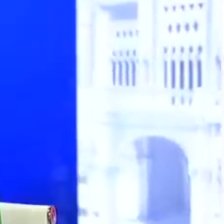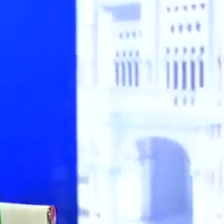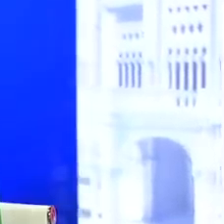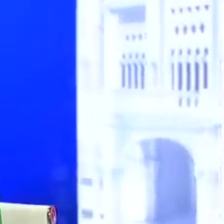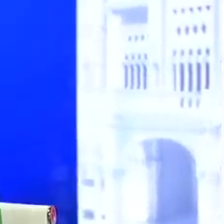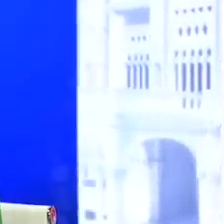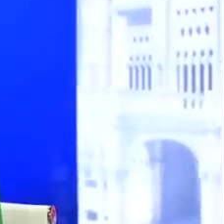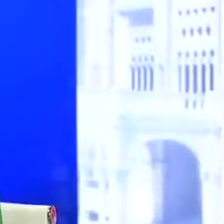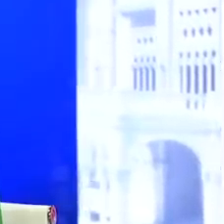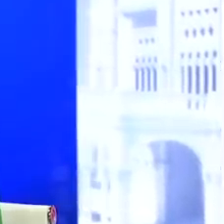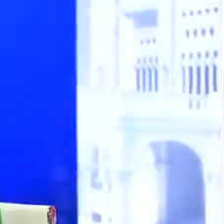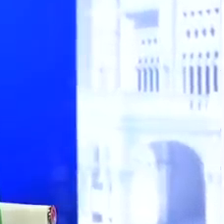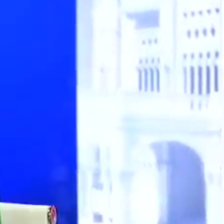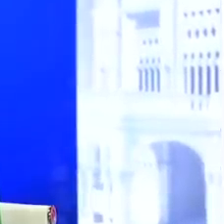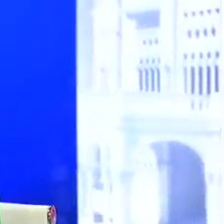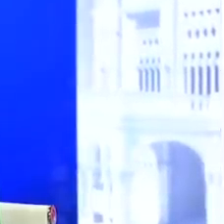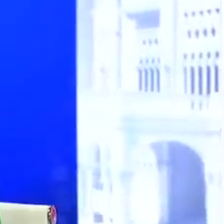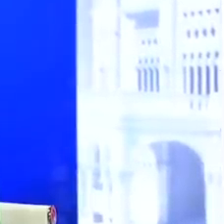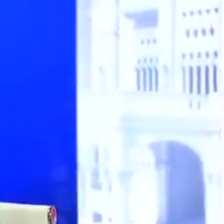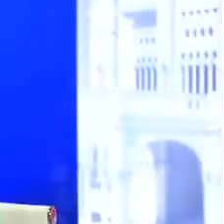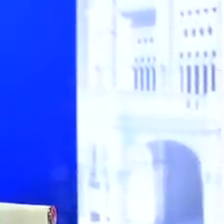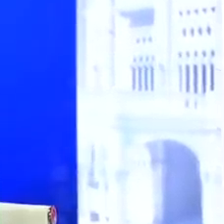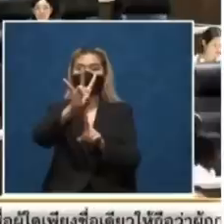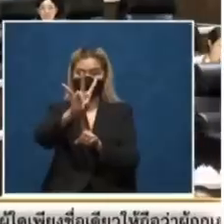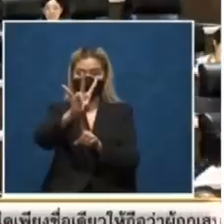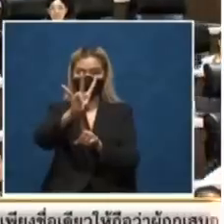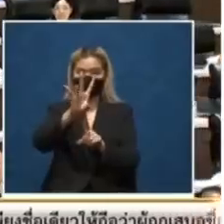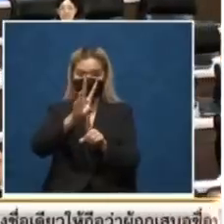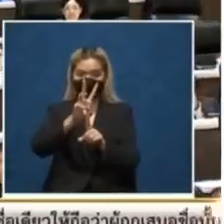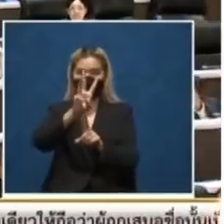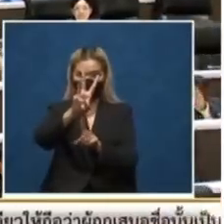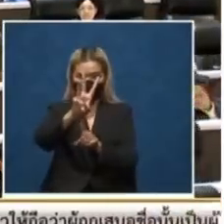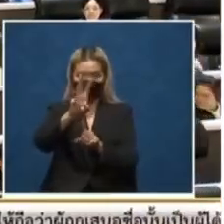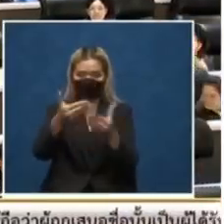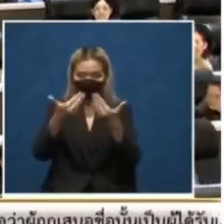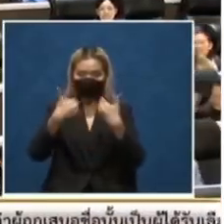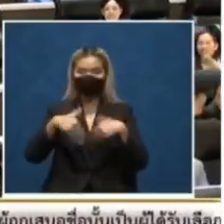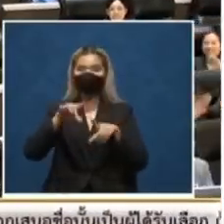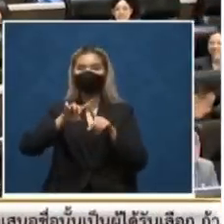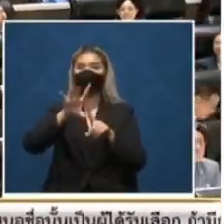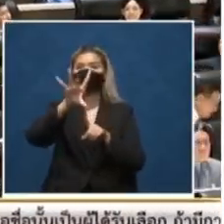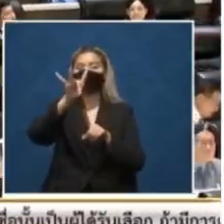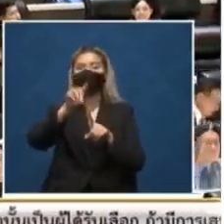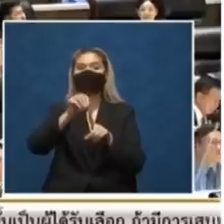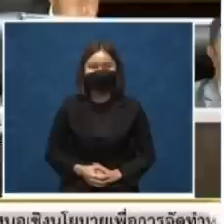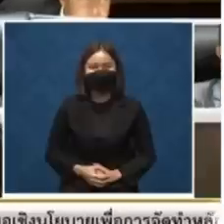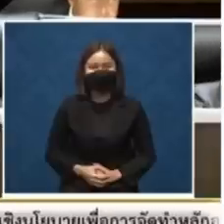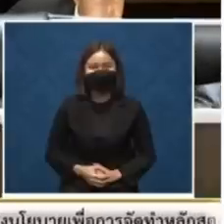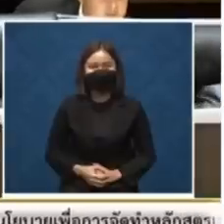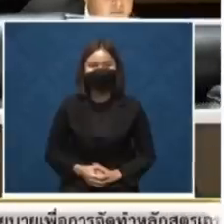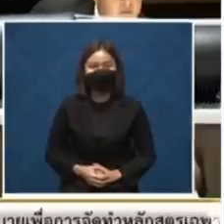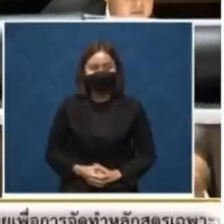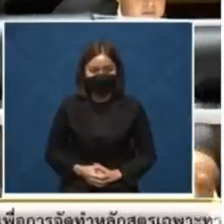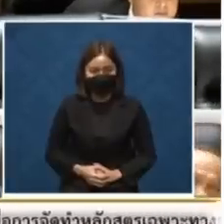ครในพรรคตัวเองขึ้นมานะครับในตำแหน่งใดก็ตามประธานหรือรองหนึ่งรองสองก็ตามนะครับพรรครวมไทยสร้างชาติเราก็จ